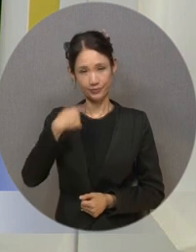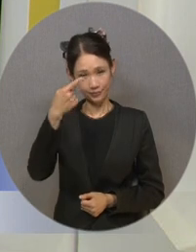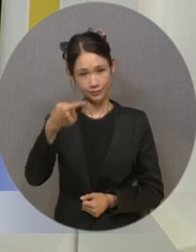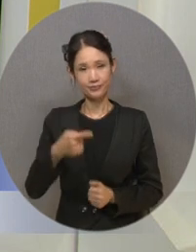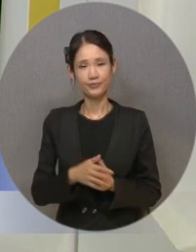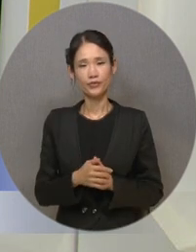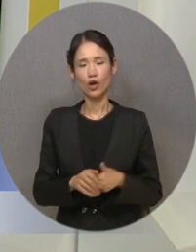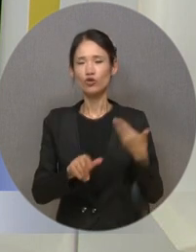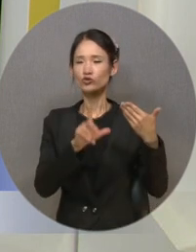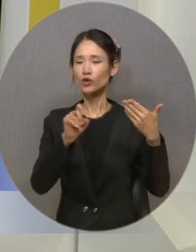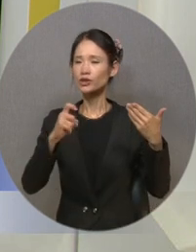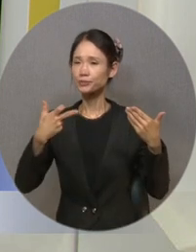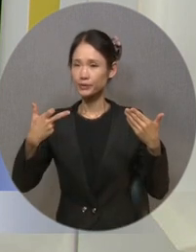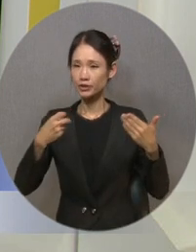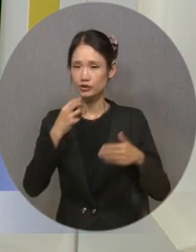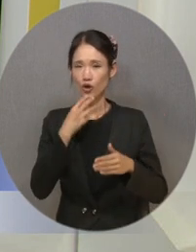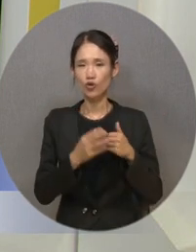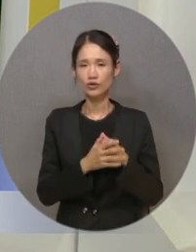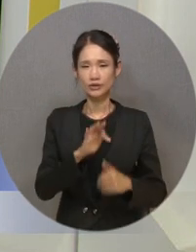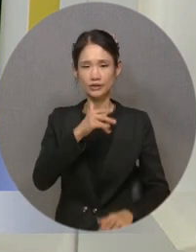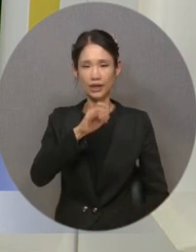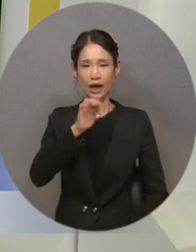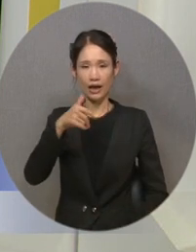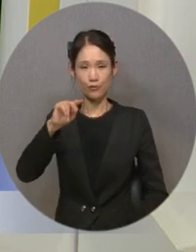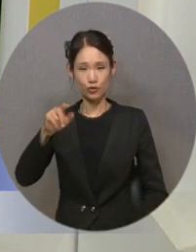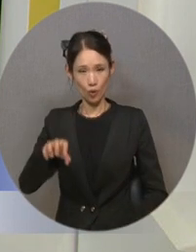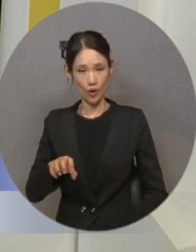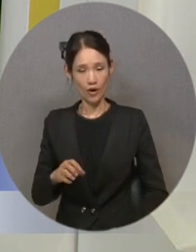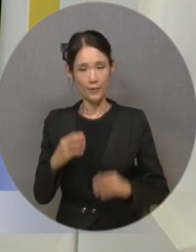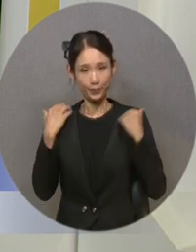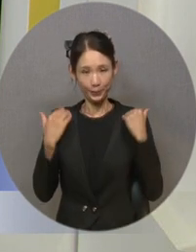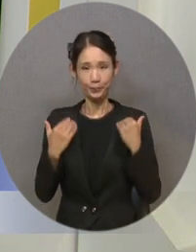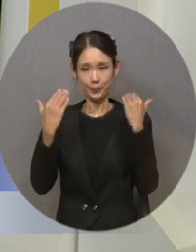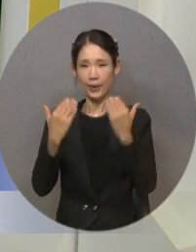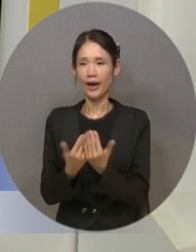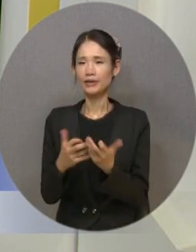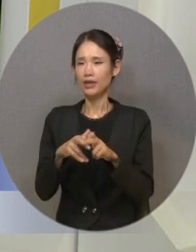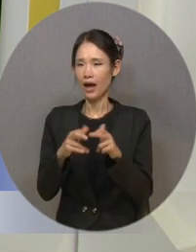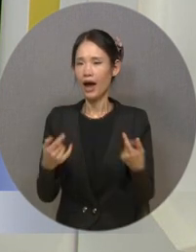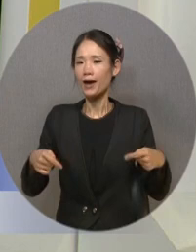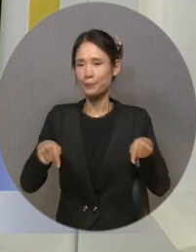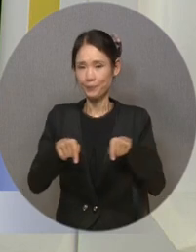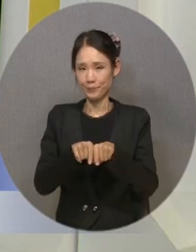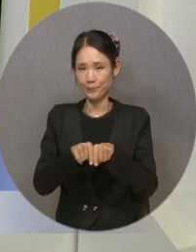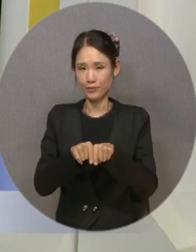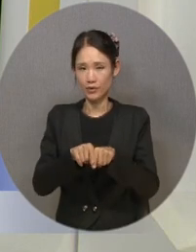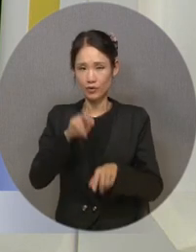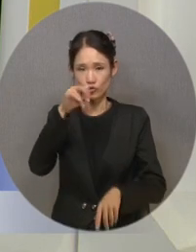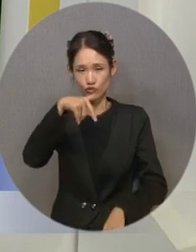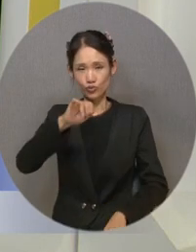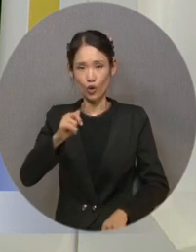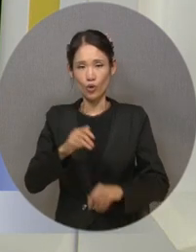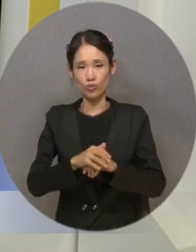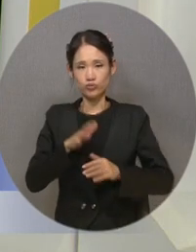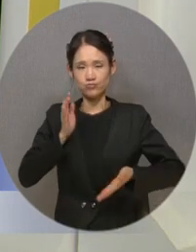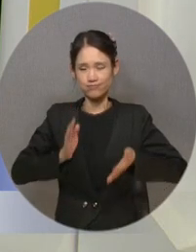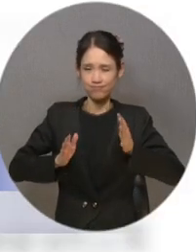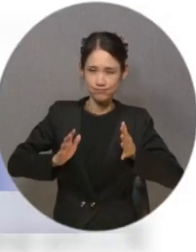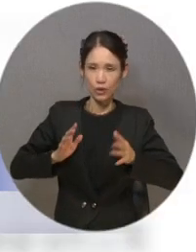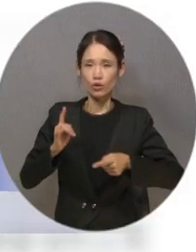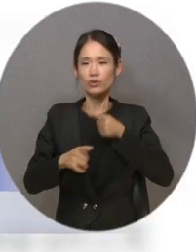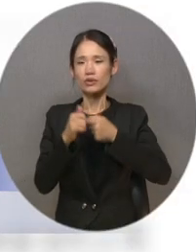다음 뉴스입니다 오는 9월 17일 서울 상암동에서는 발달장애인과 함께하는 슈퍼 블루 마라톤 대회가